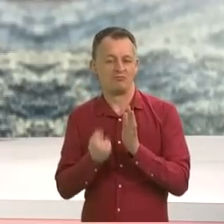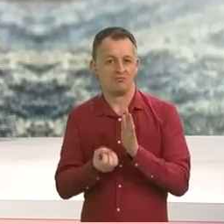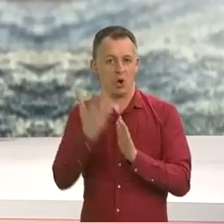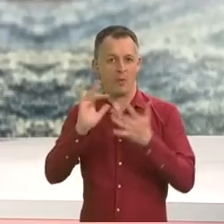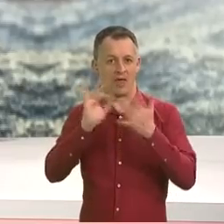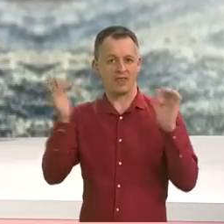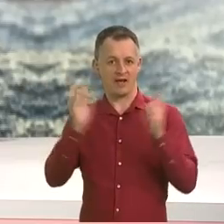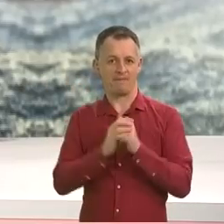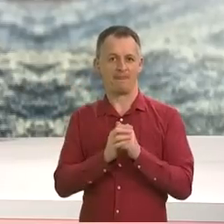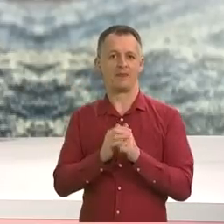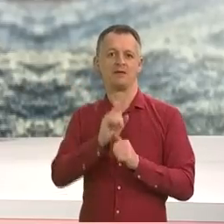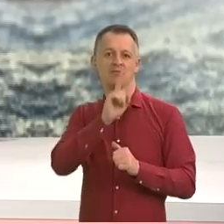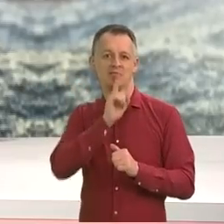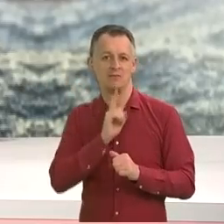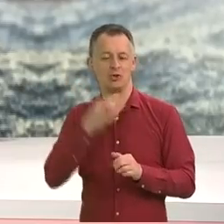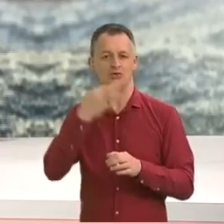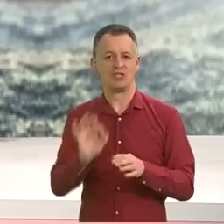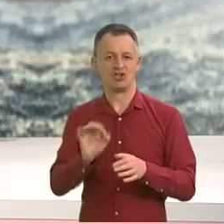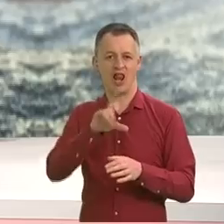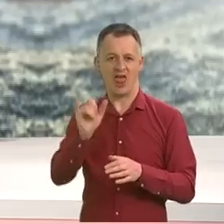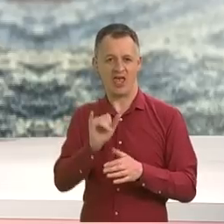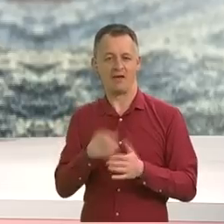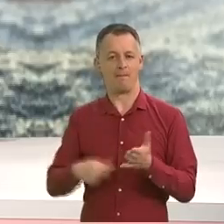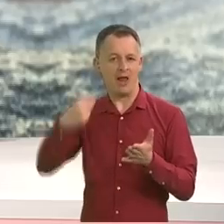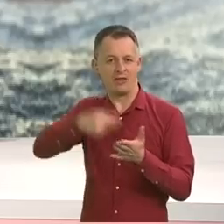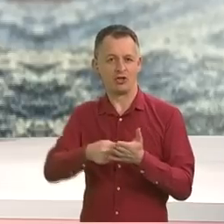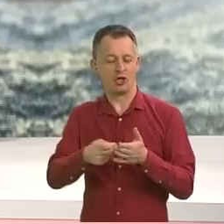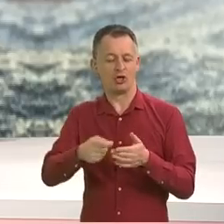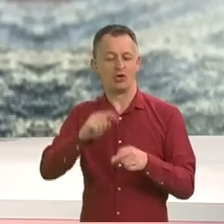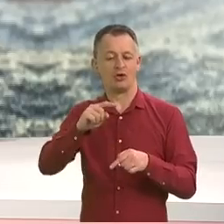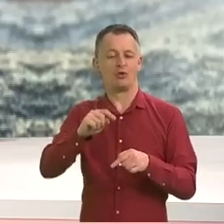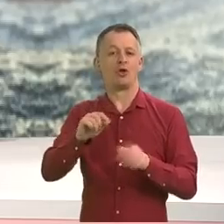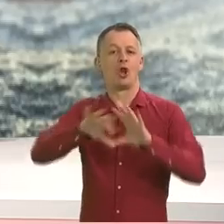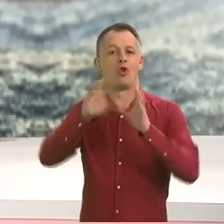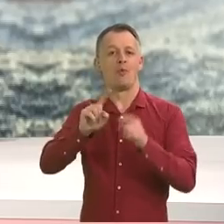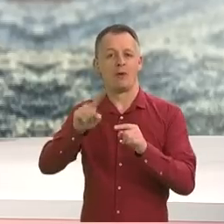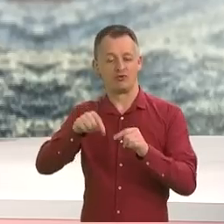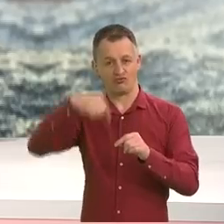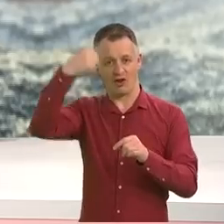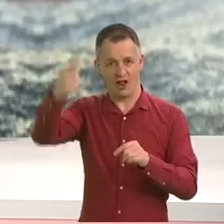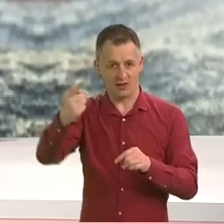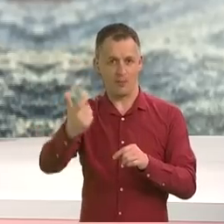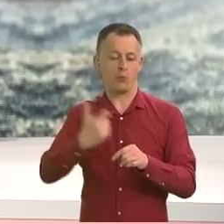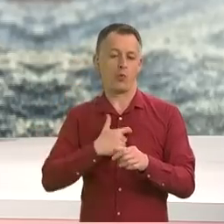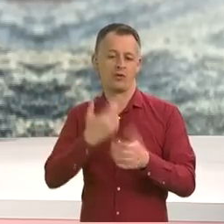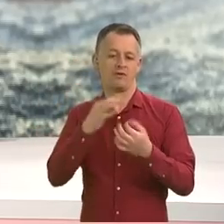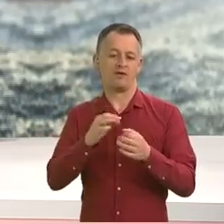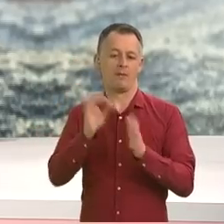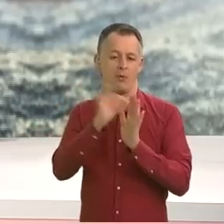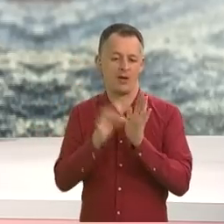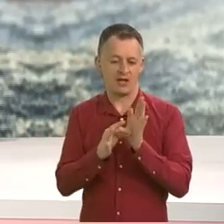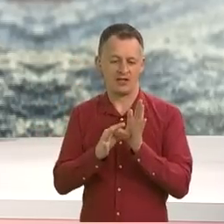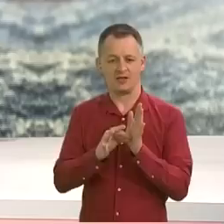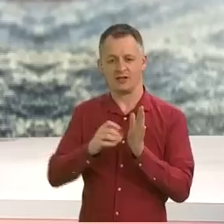internet, un gând, un click și cel puțin 10 lei cotizați, cel de pe lumea cealaltă poate fi pomenit la slujba de la biserică, fără ca cei dragi să facă vreun